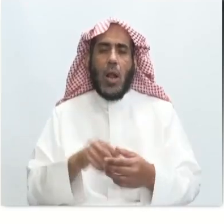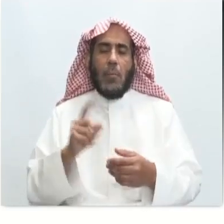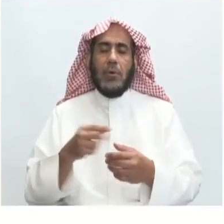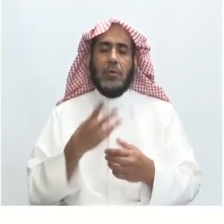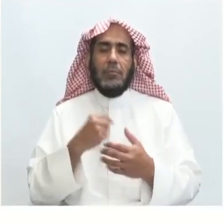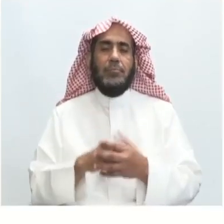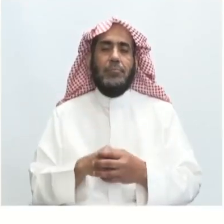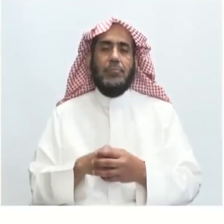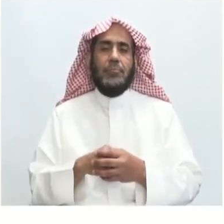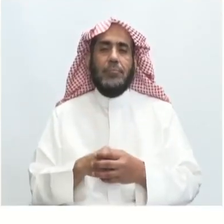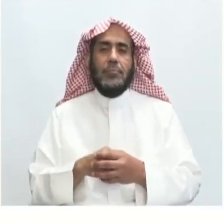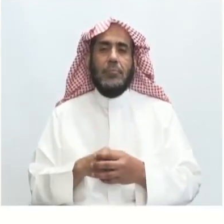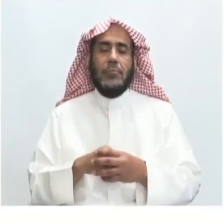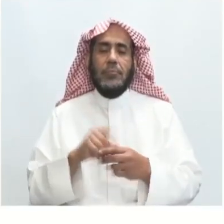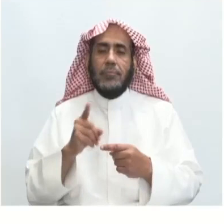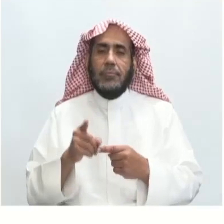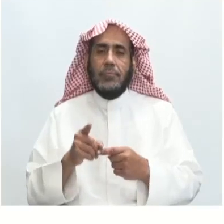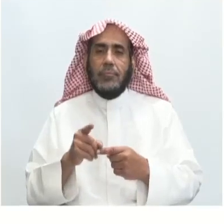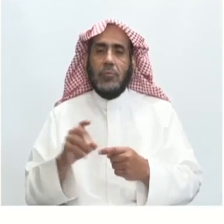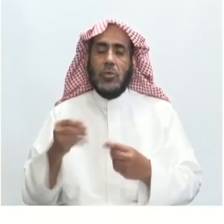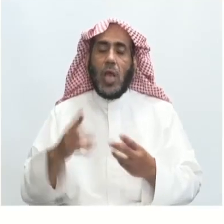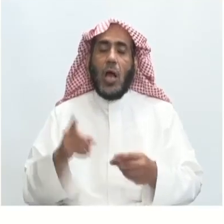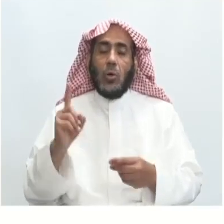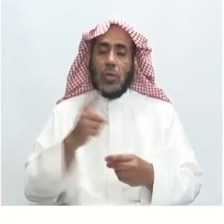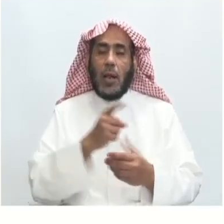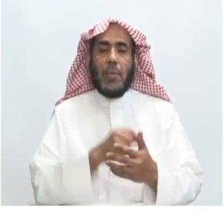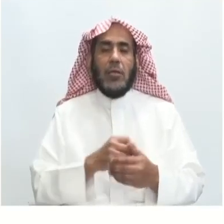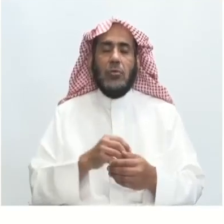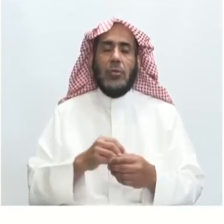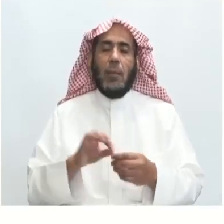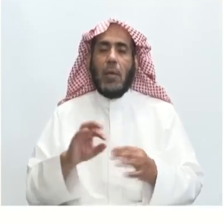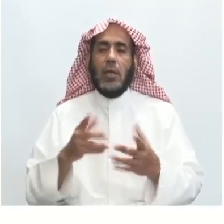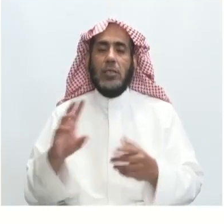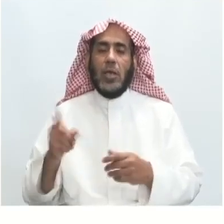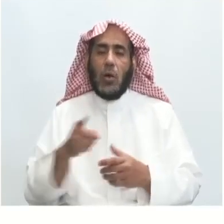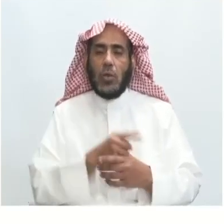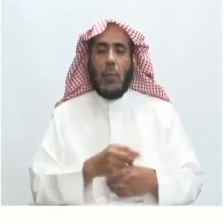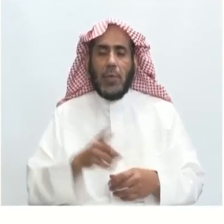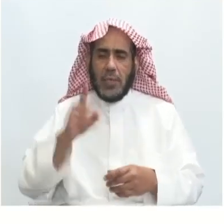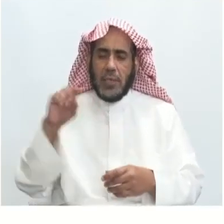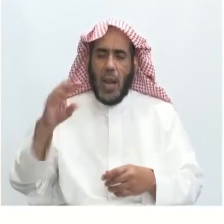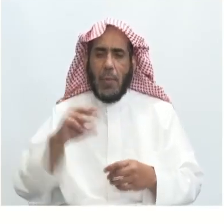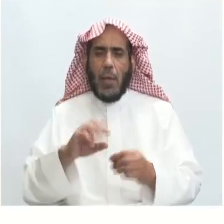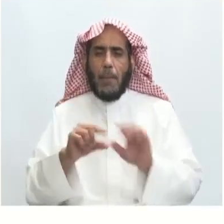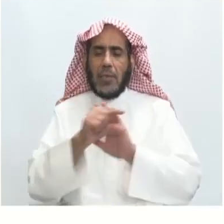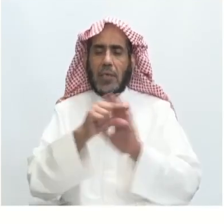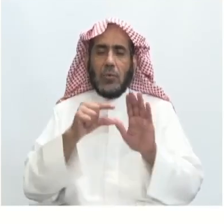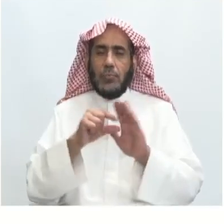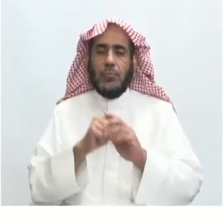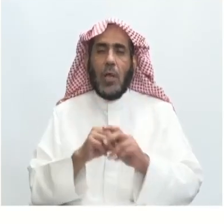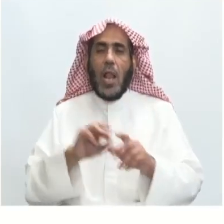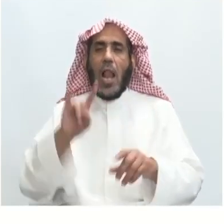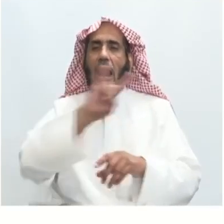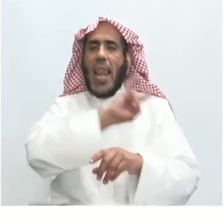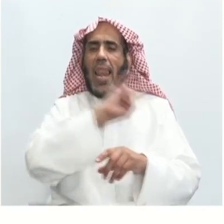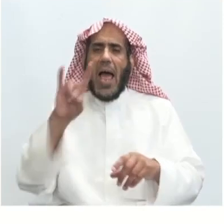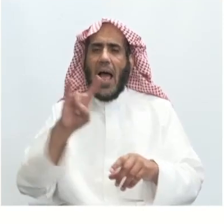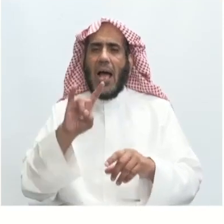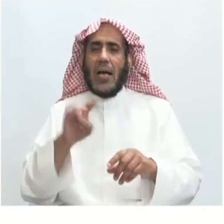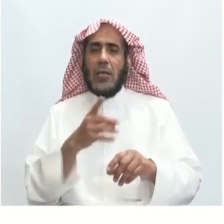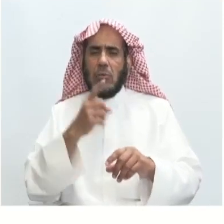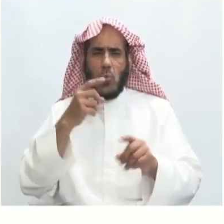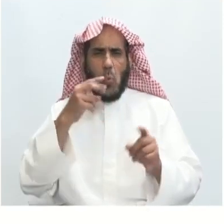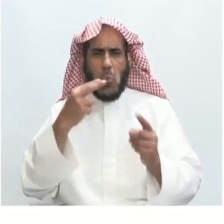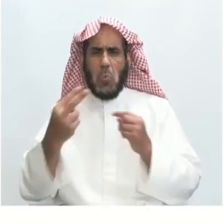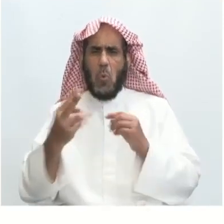جميل احسنتم هنا انشاء طلبي وانشاء طلبي ما صيغته لاحظ لا تنكروا ضربي له من